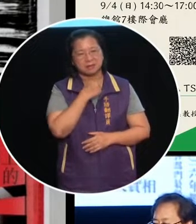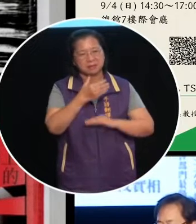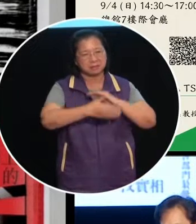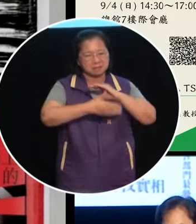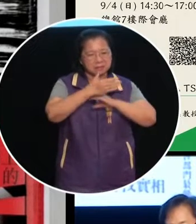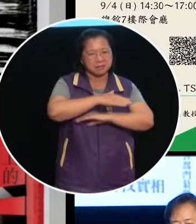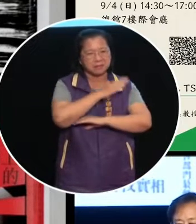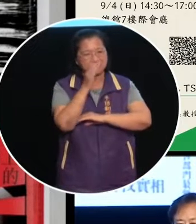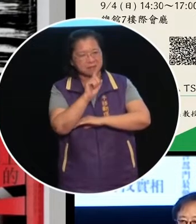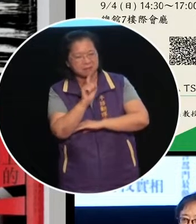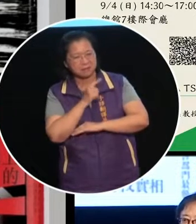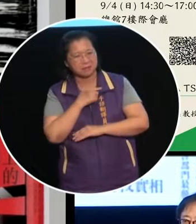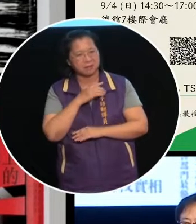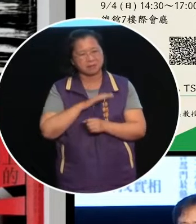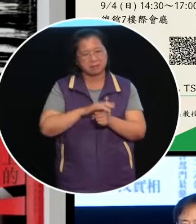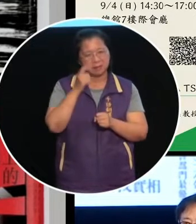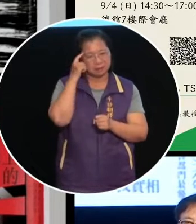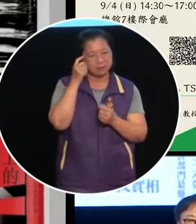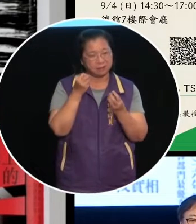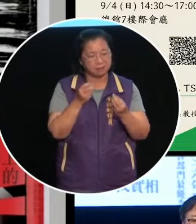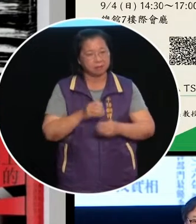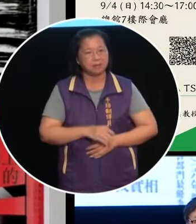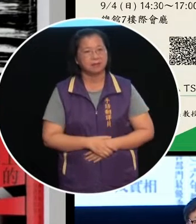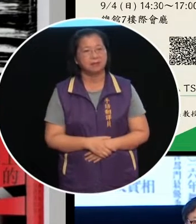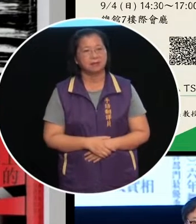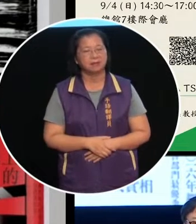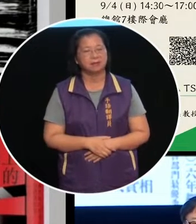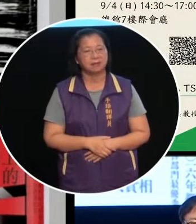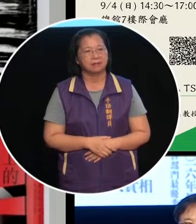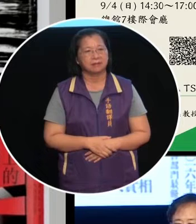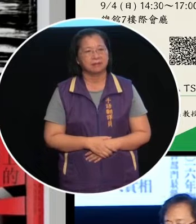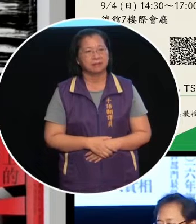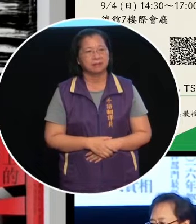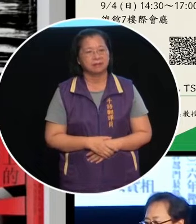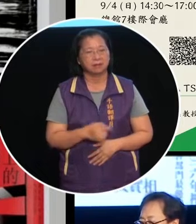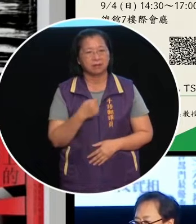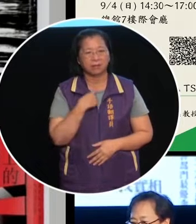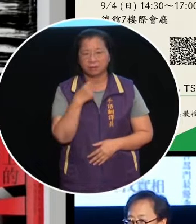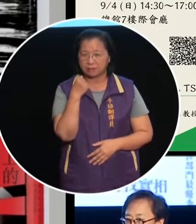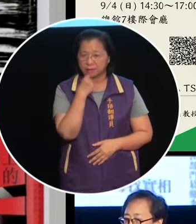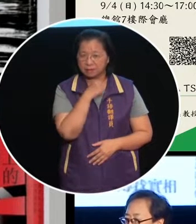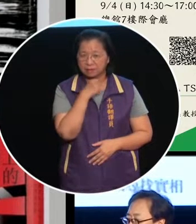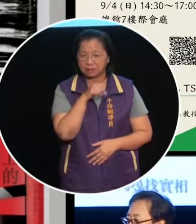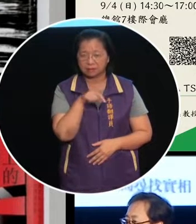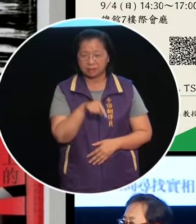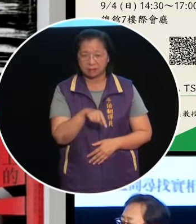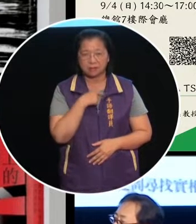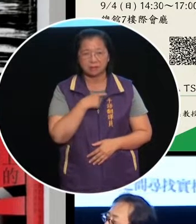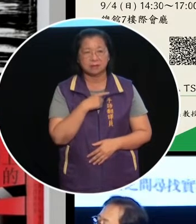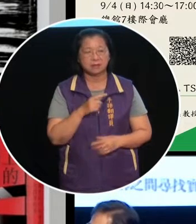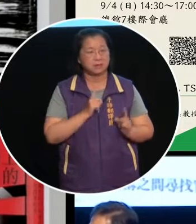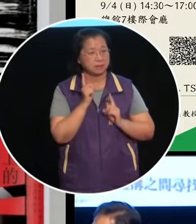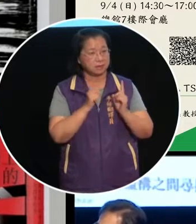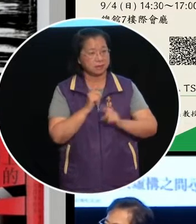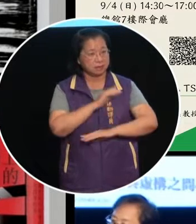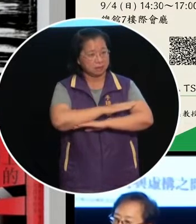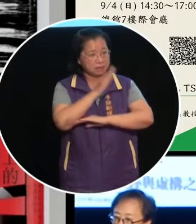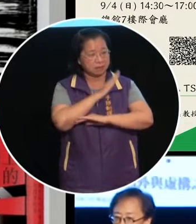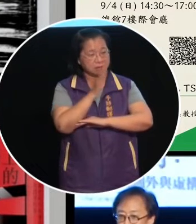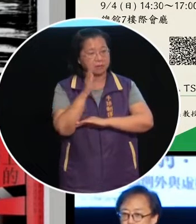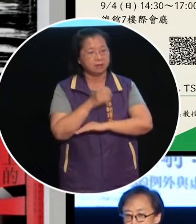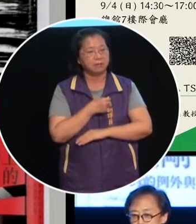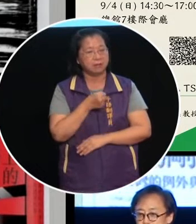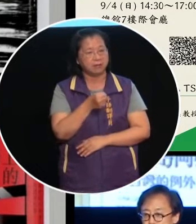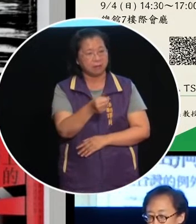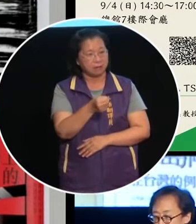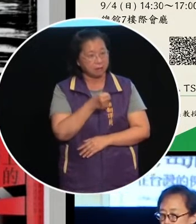的政治新闻、经济新闻太少。我知道台湾的中央社、自由时报和一些媒体在